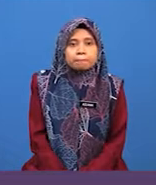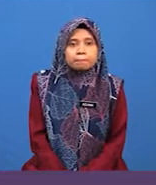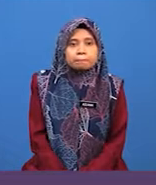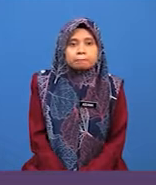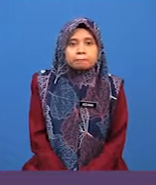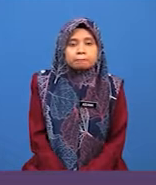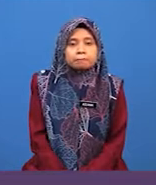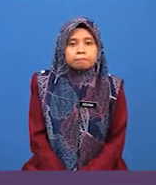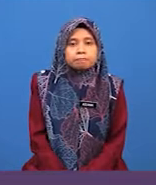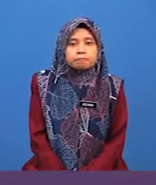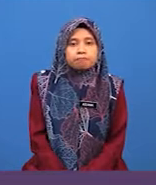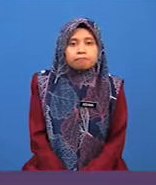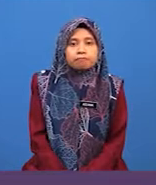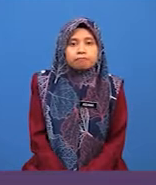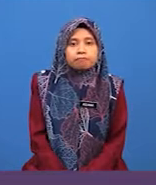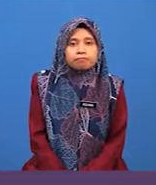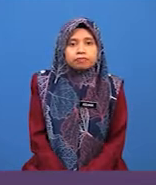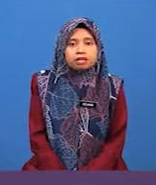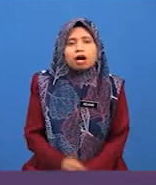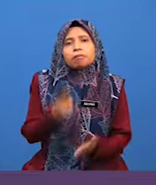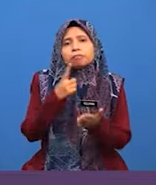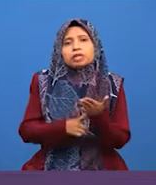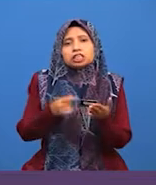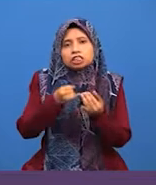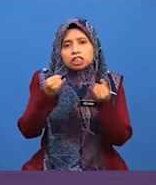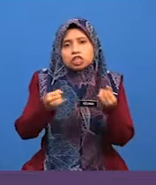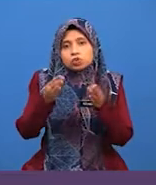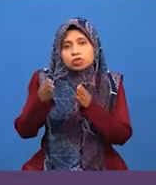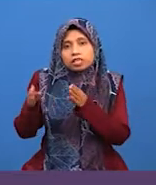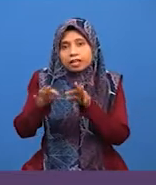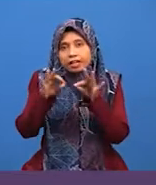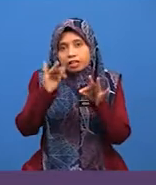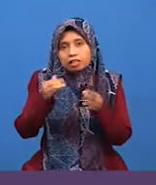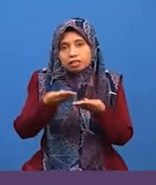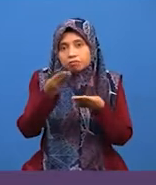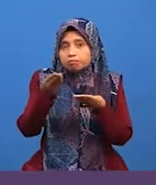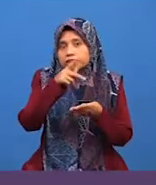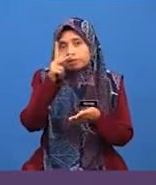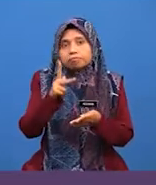Apakah jenis susunan ayat yang diberikan?